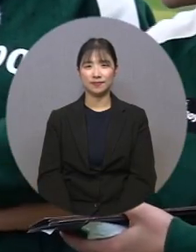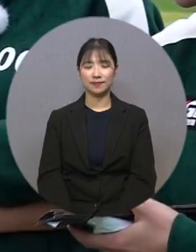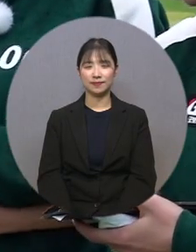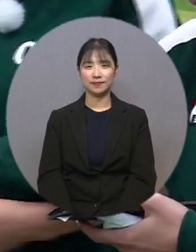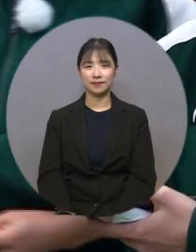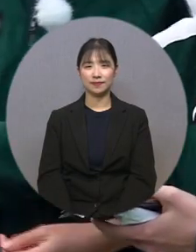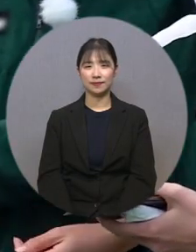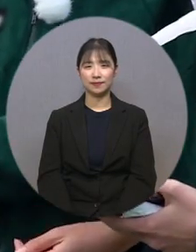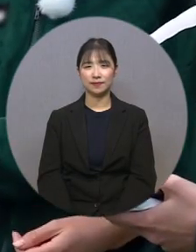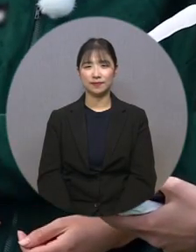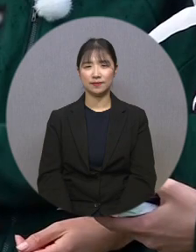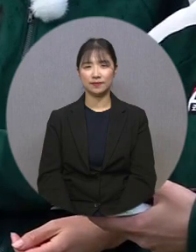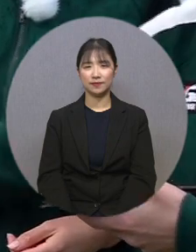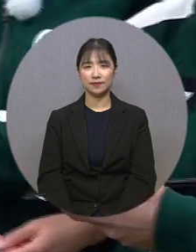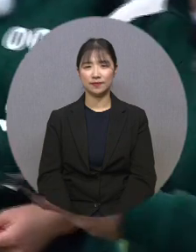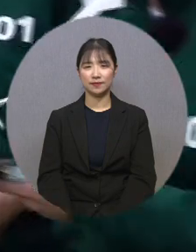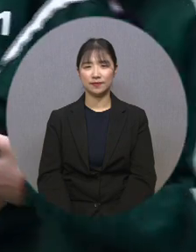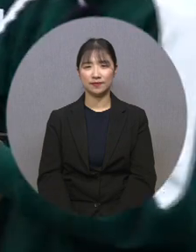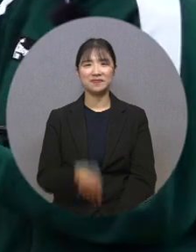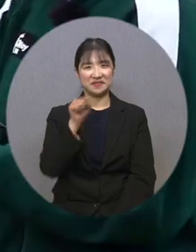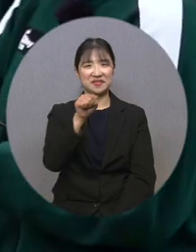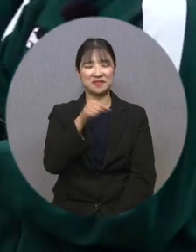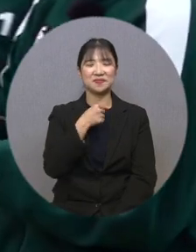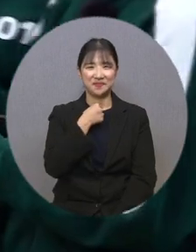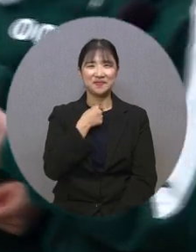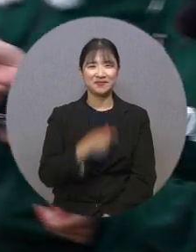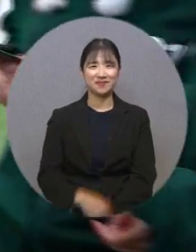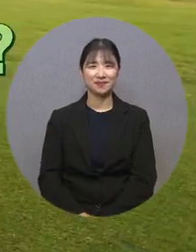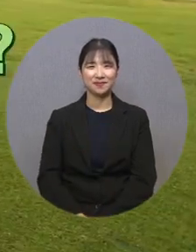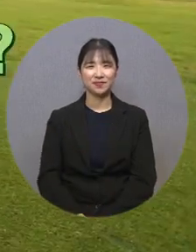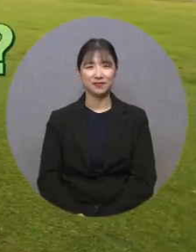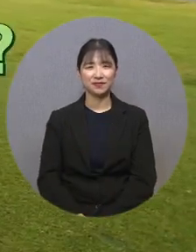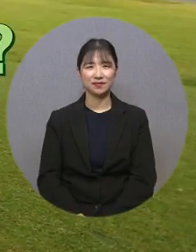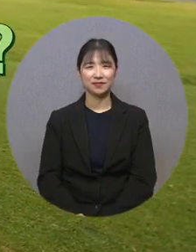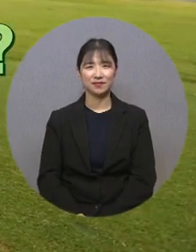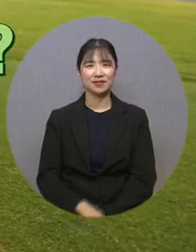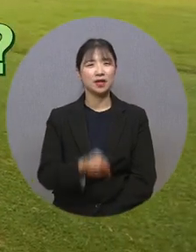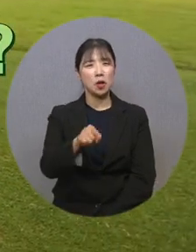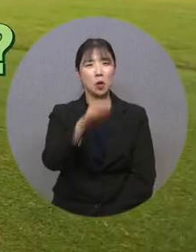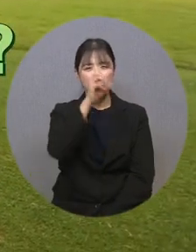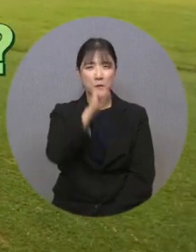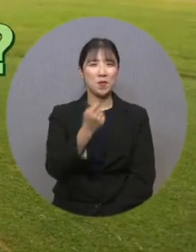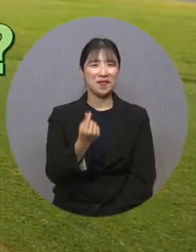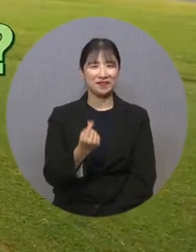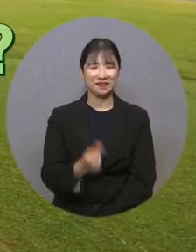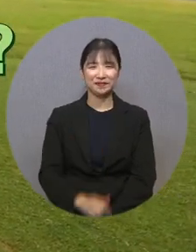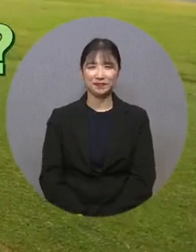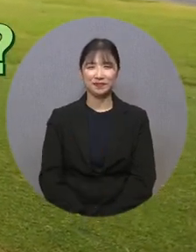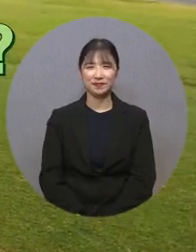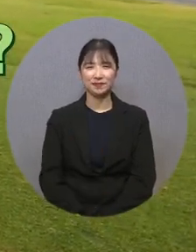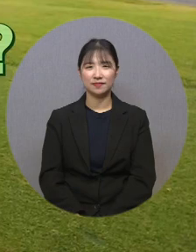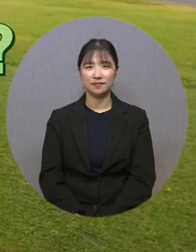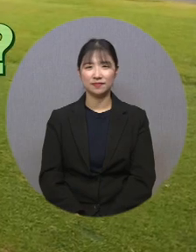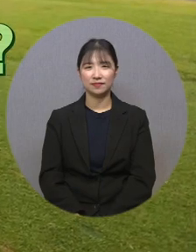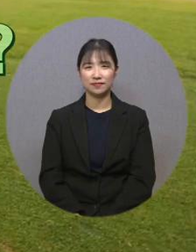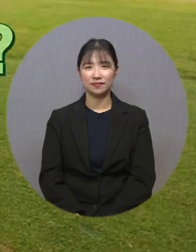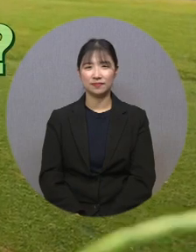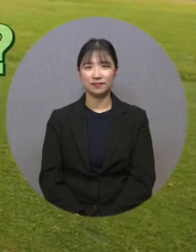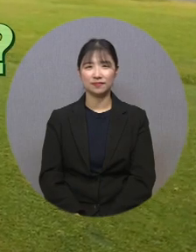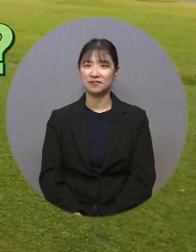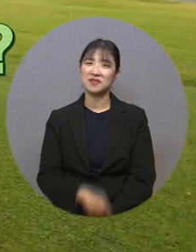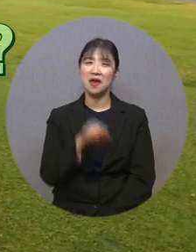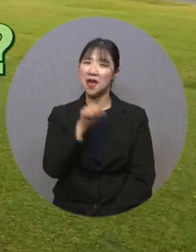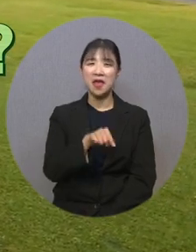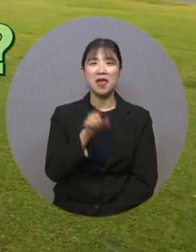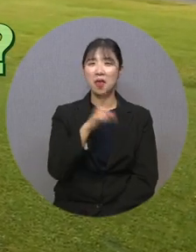지금 저희. 아, 이거 아까 어. 좋다고 하는 거 제가 살짝 그랬거든요. 그래? 이거 좋은 거야, 이랬거든. 이게 더 좋은